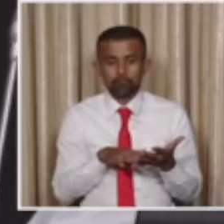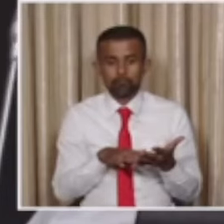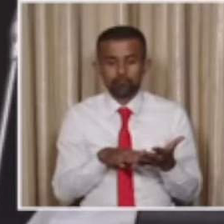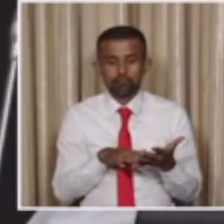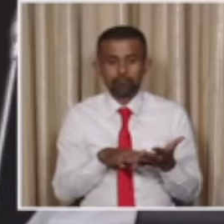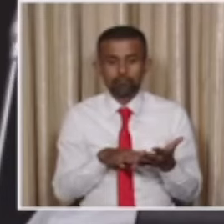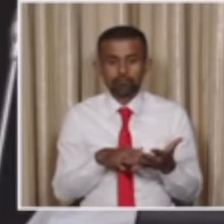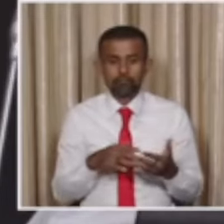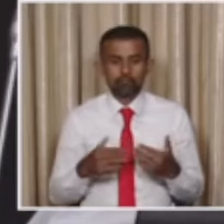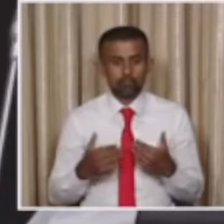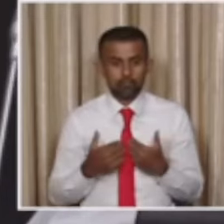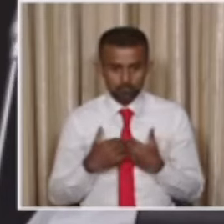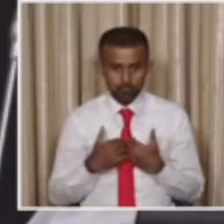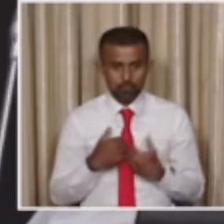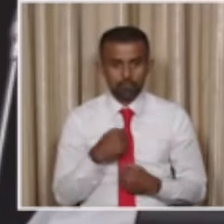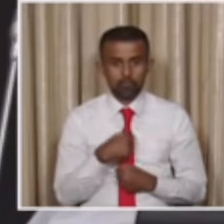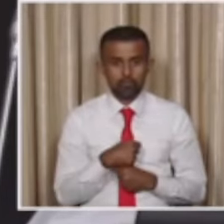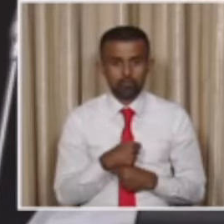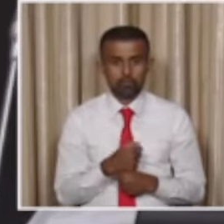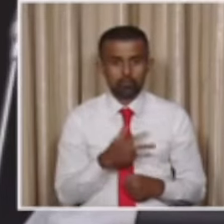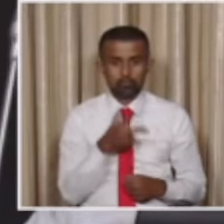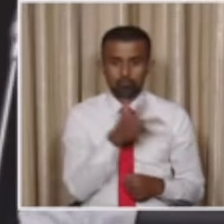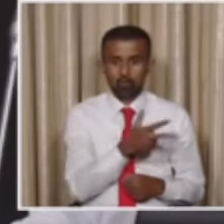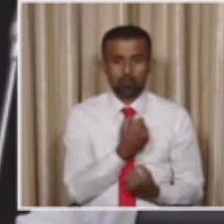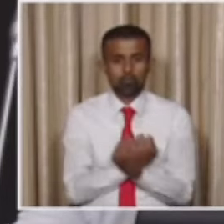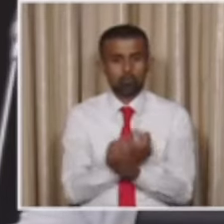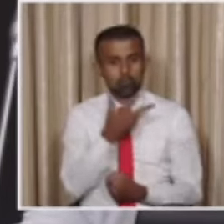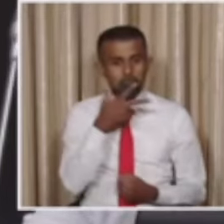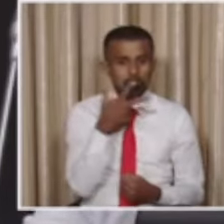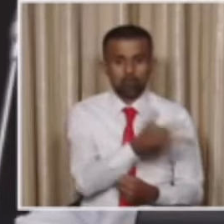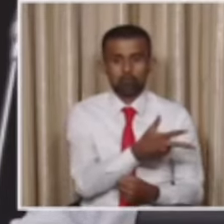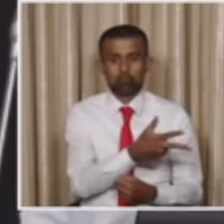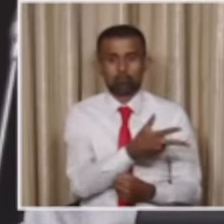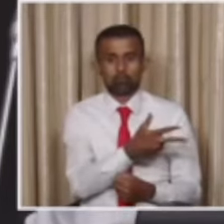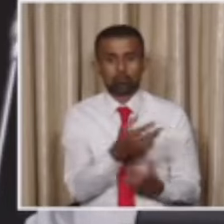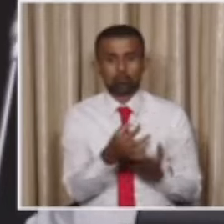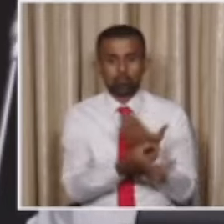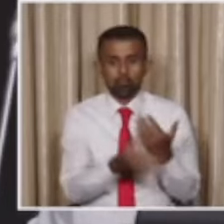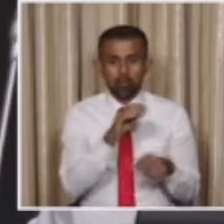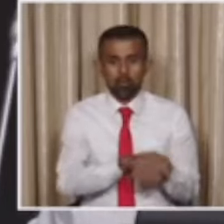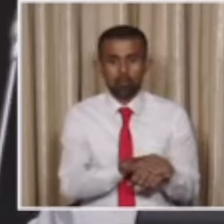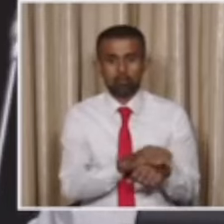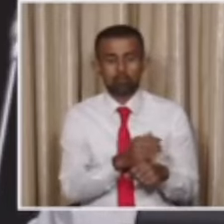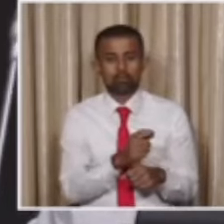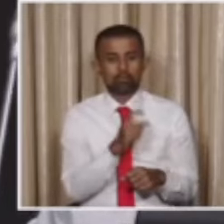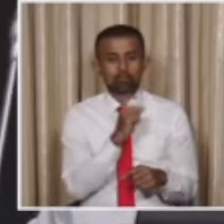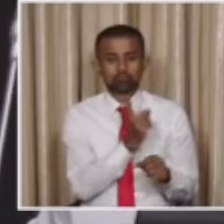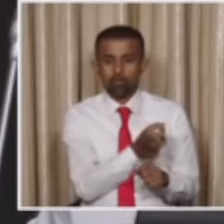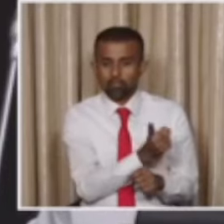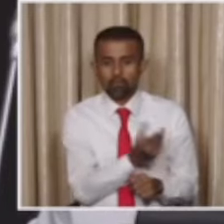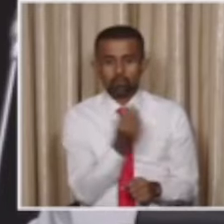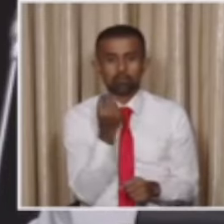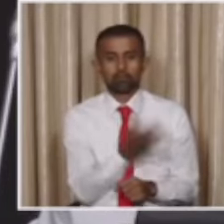දෙන්නේ නැහැ. දැන් අපි ආණ්ඩුවලට බනිනවා, පොලිසියට බනිනවා, කුඩු අල්ලන්න ඕන, මුං හිරේ දාන්න ඕන, දඬුවම් දෙන්න